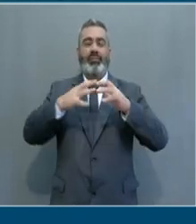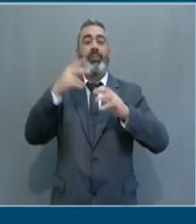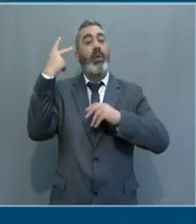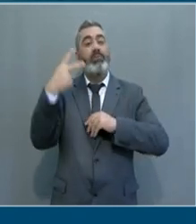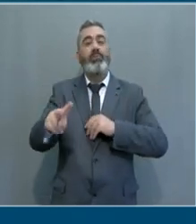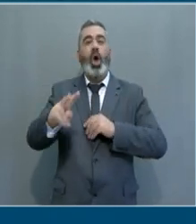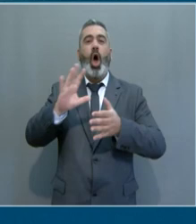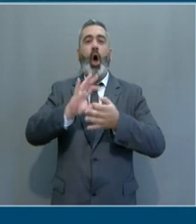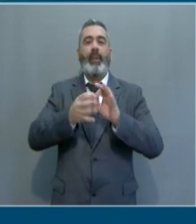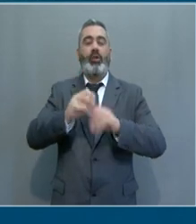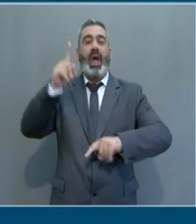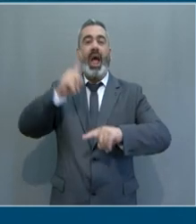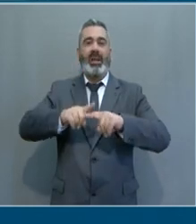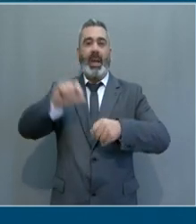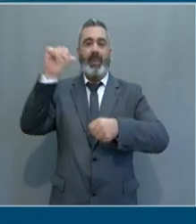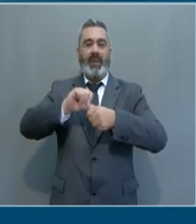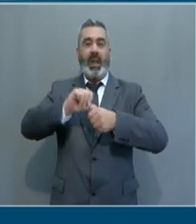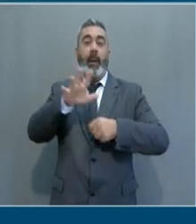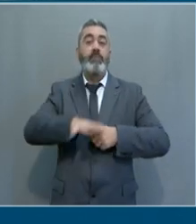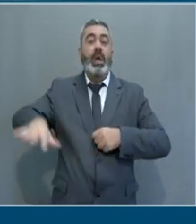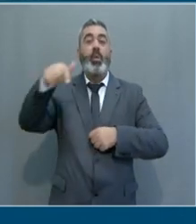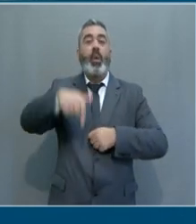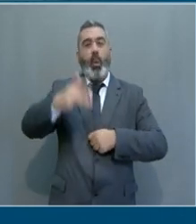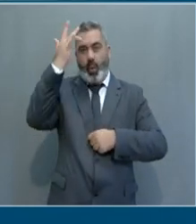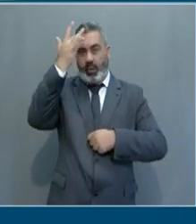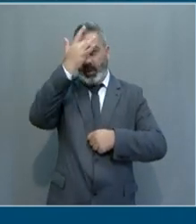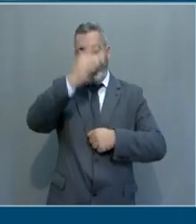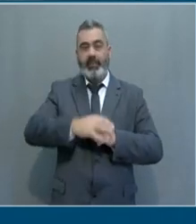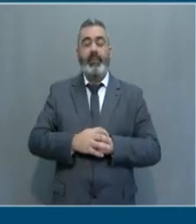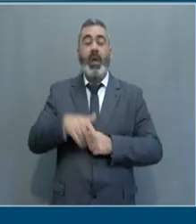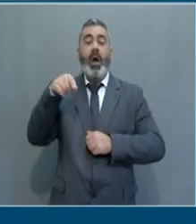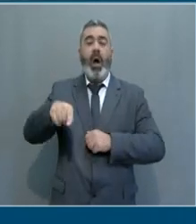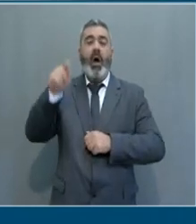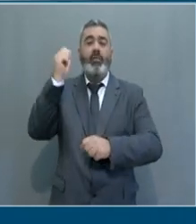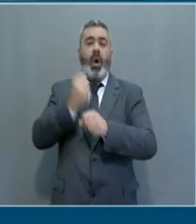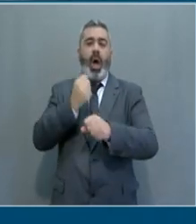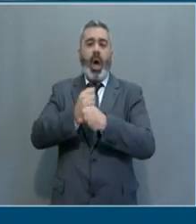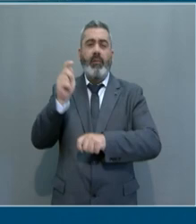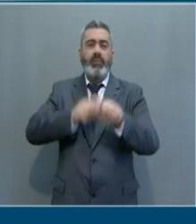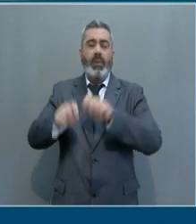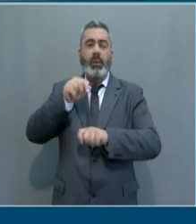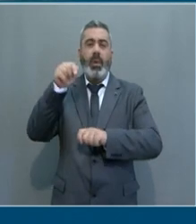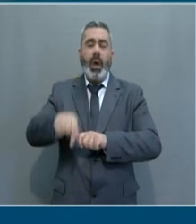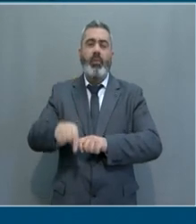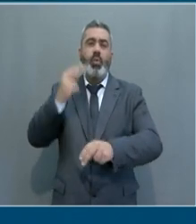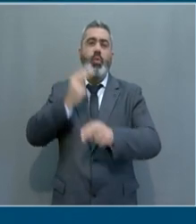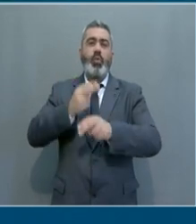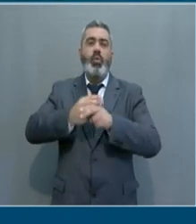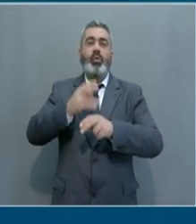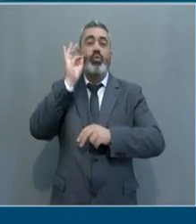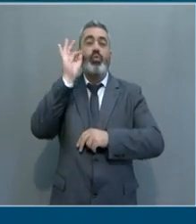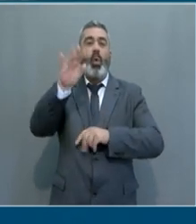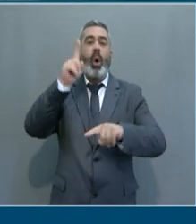Ελληνικά Πετρέλαια στην περιοχή της Κοζάνης. Πρόκειται για ένα έργο πνοής για τον ενεργειακό μετασχηματισμό της χώρας